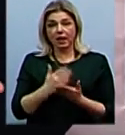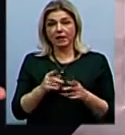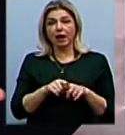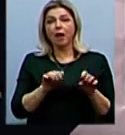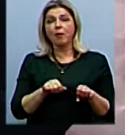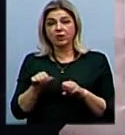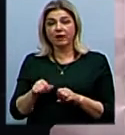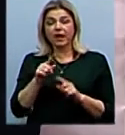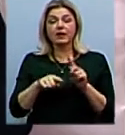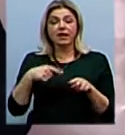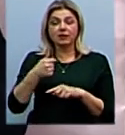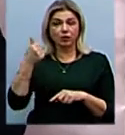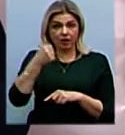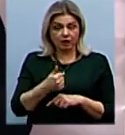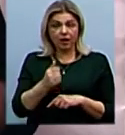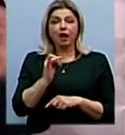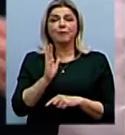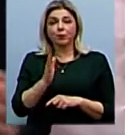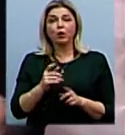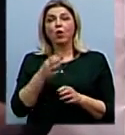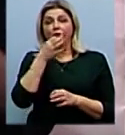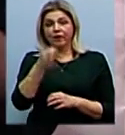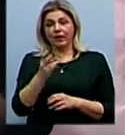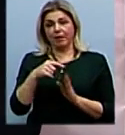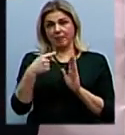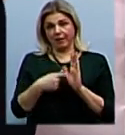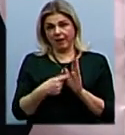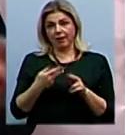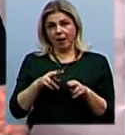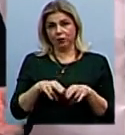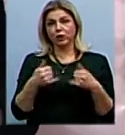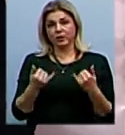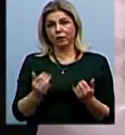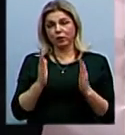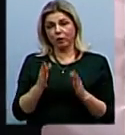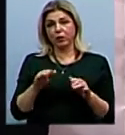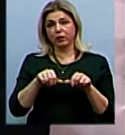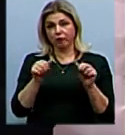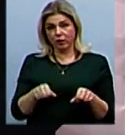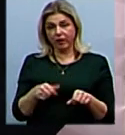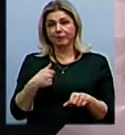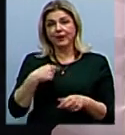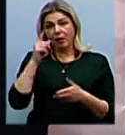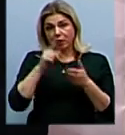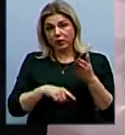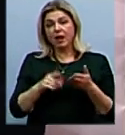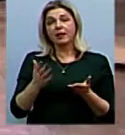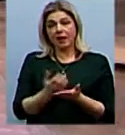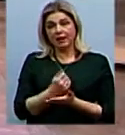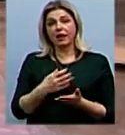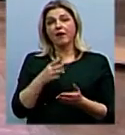із цих вечорів, щоб він все ж таки відповів на запитання, котре сьогодні ми будемо йому формулювати. Я сподіваюся, він знайде для цього часу можливість.